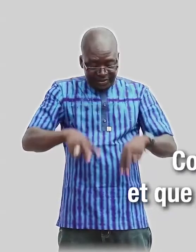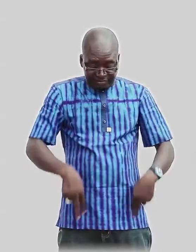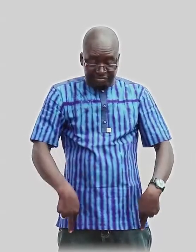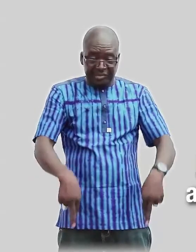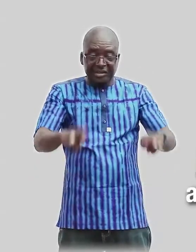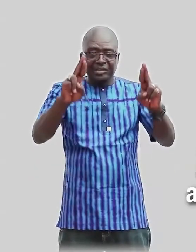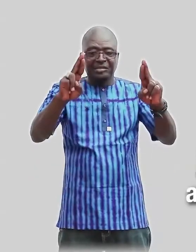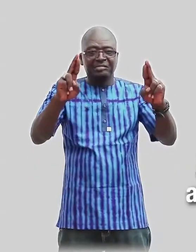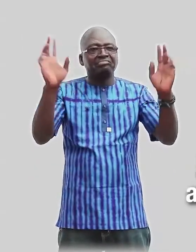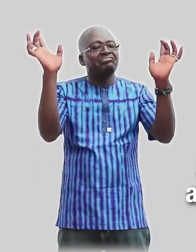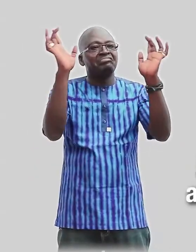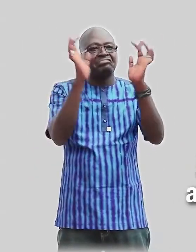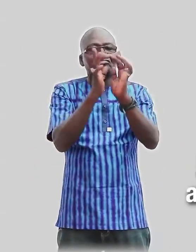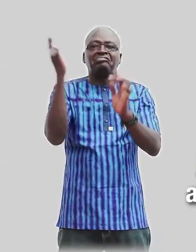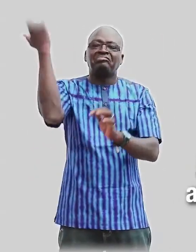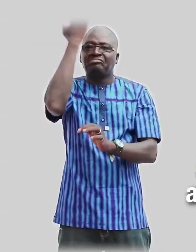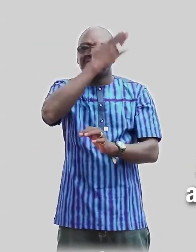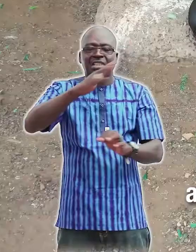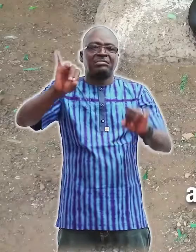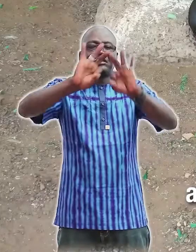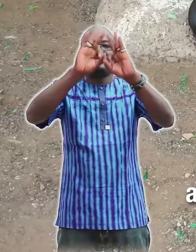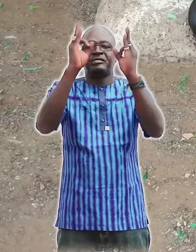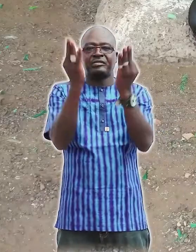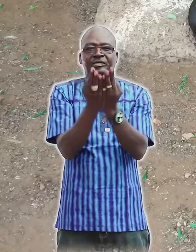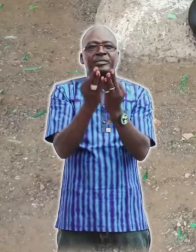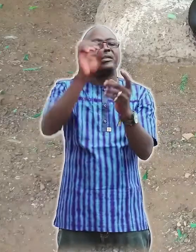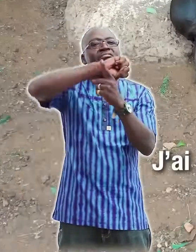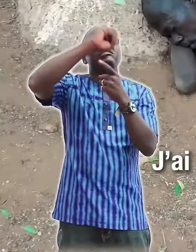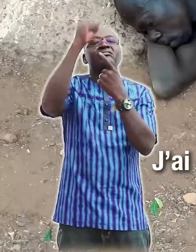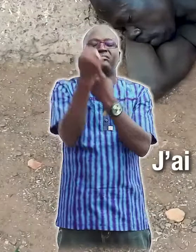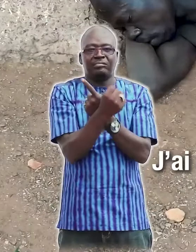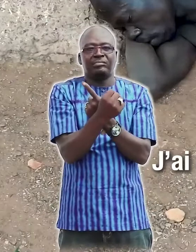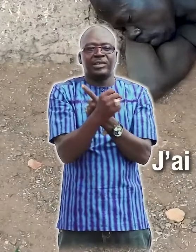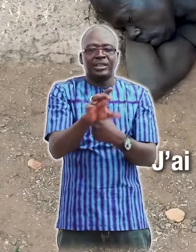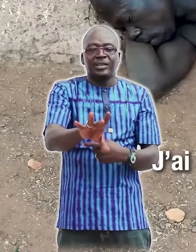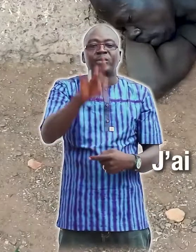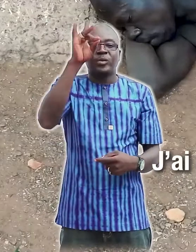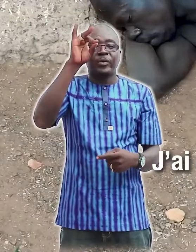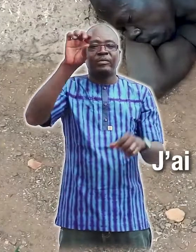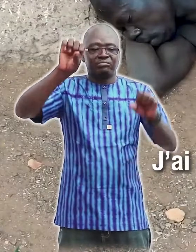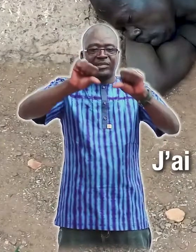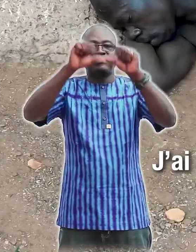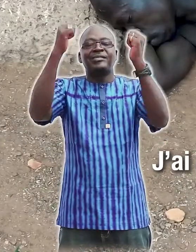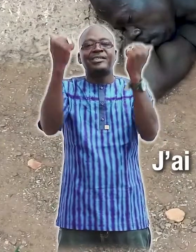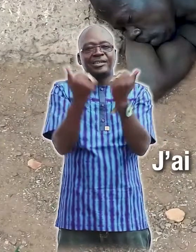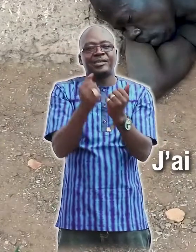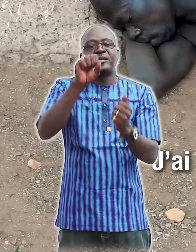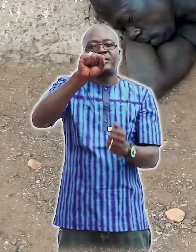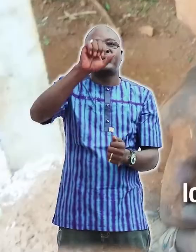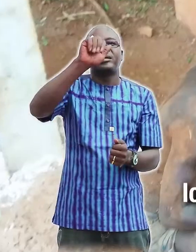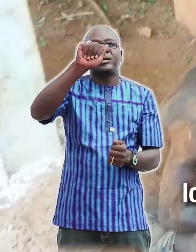rue, je n'avais plus de contact avec la famille et la société. J'ai été identifié par les bénévoles de l'association